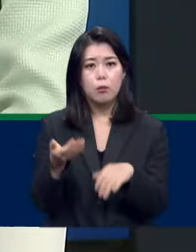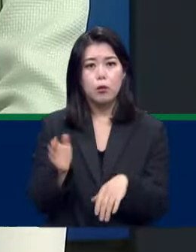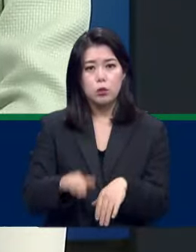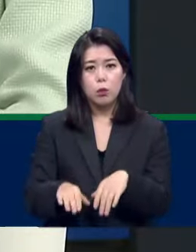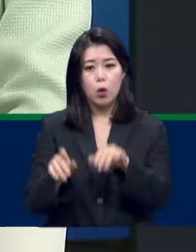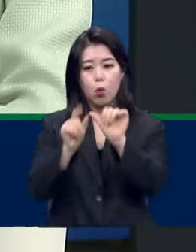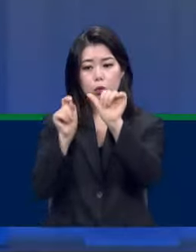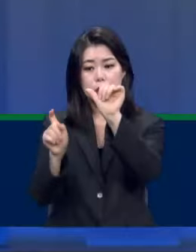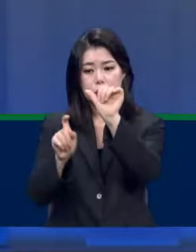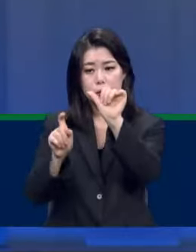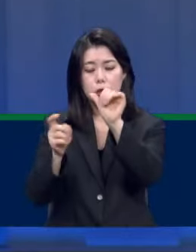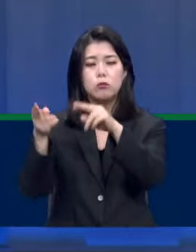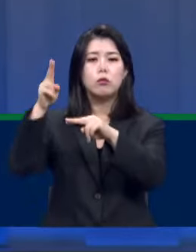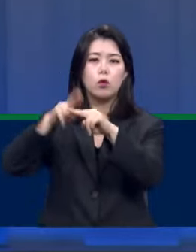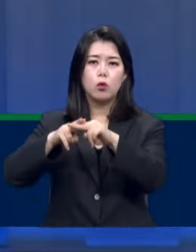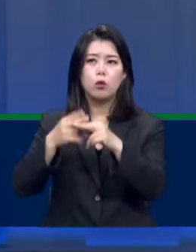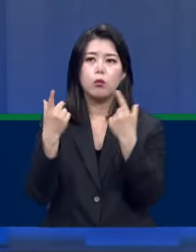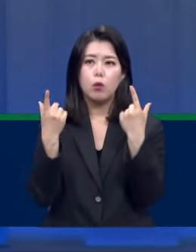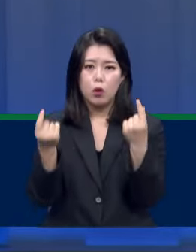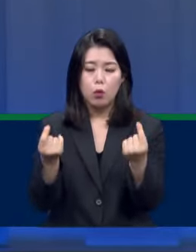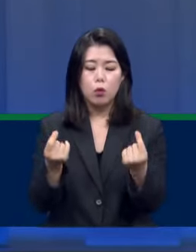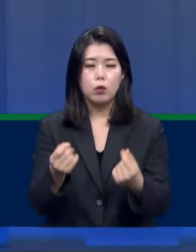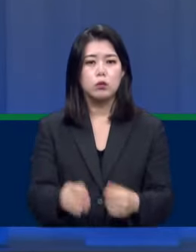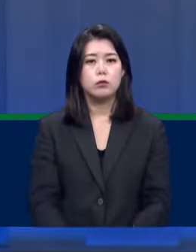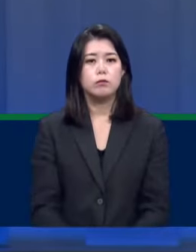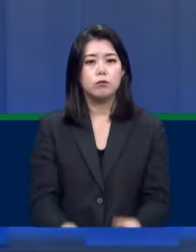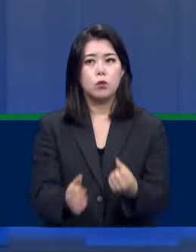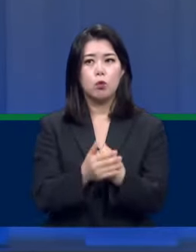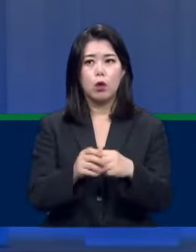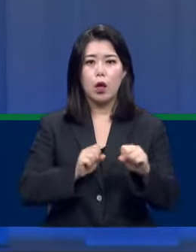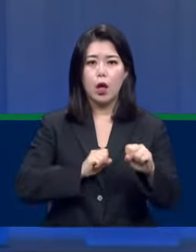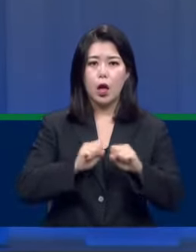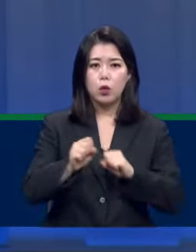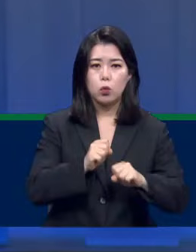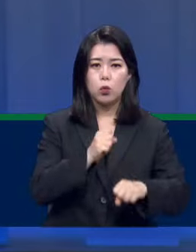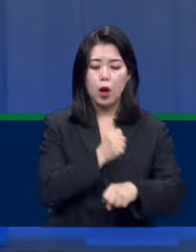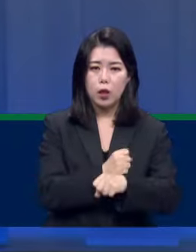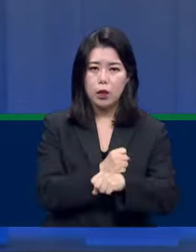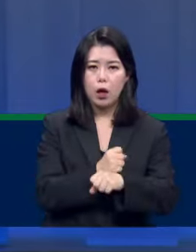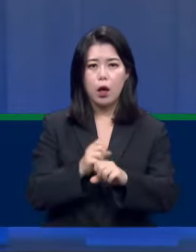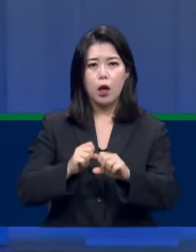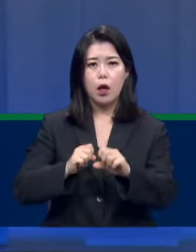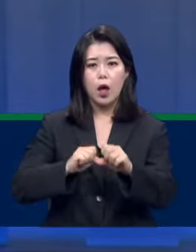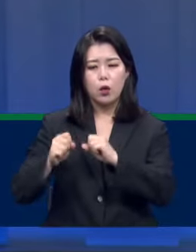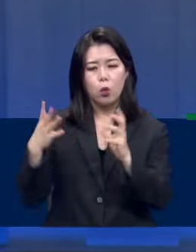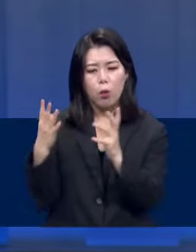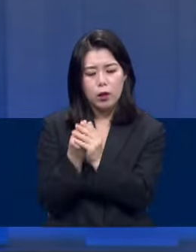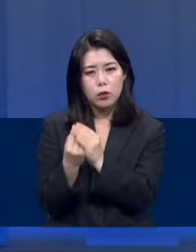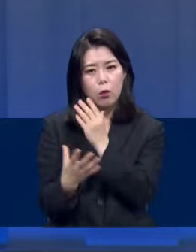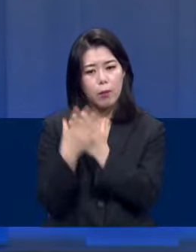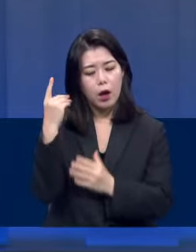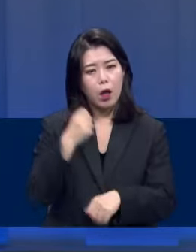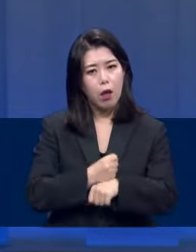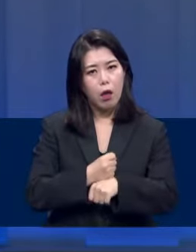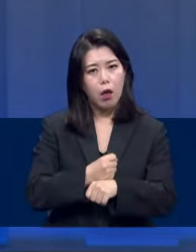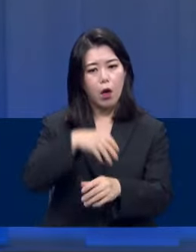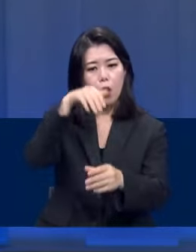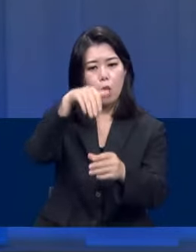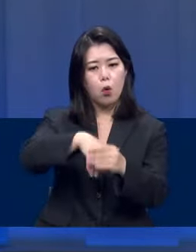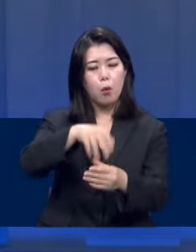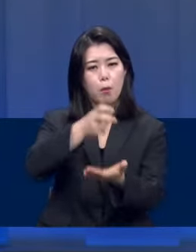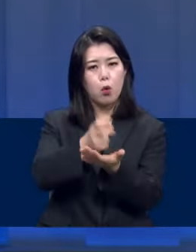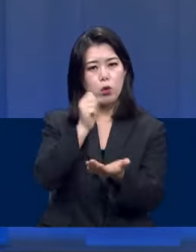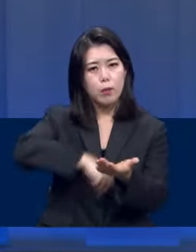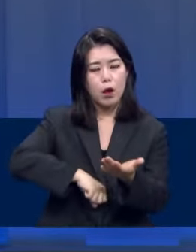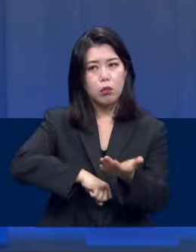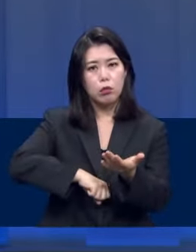당선인이 됐고 그날 공천 개입의 효과가 완성됐으니 행동 행위를 하나로 묶어서 봐야 된다라는 견에 의한다면 공직선거법 위반죄를